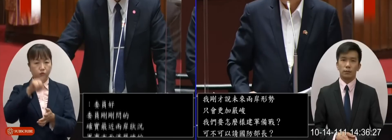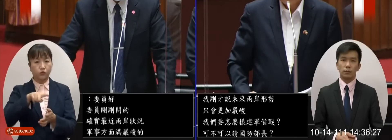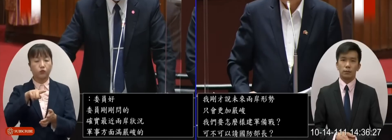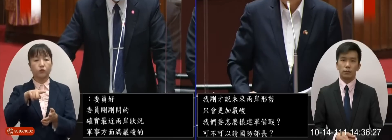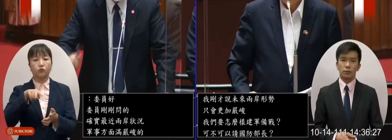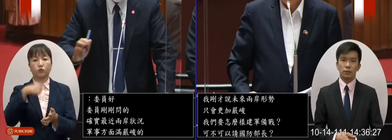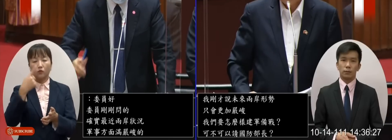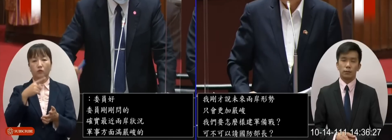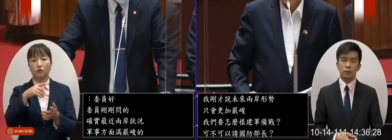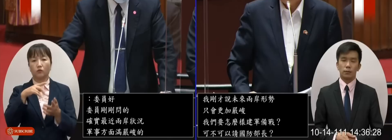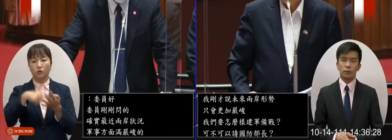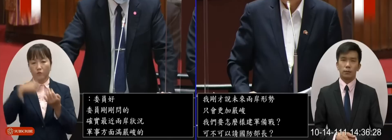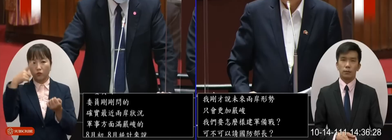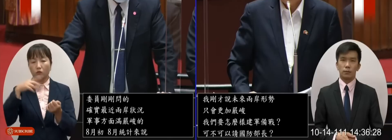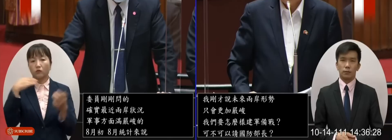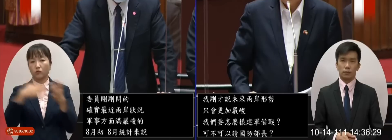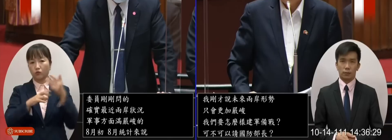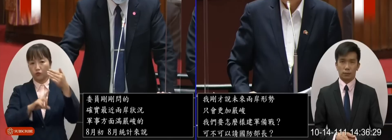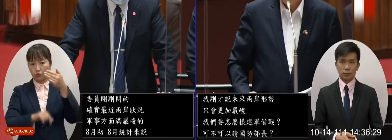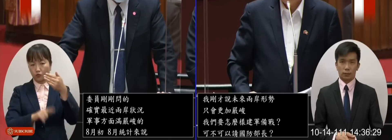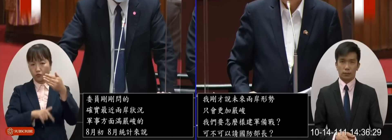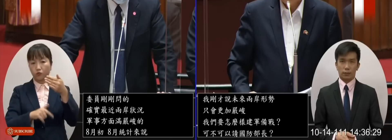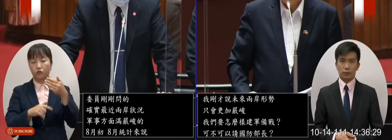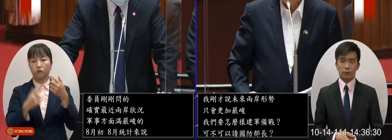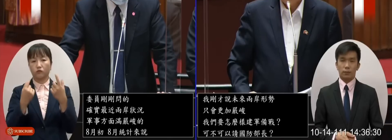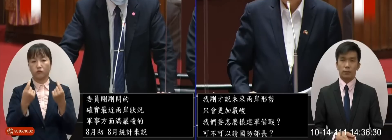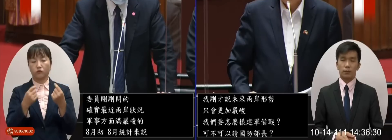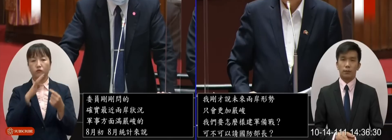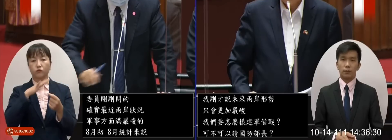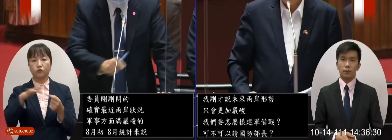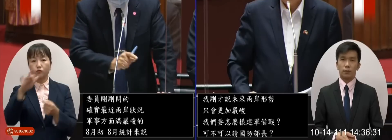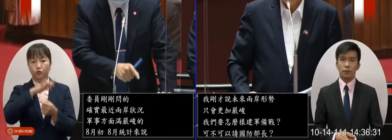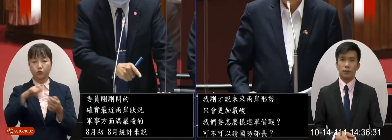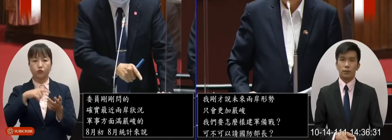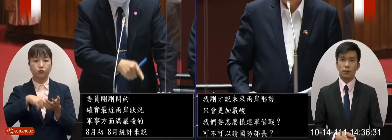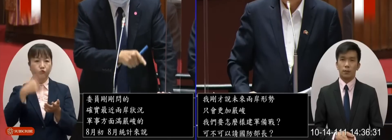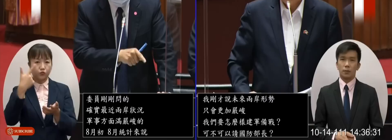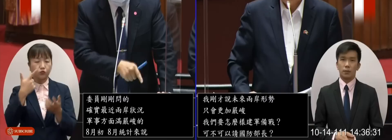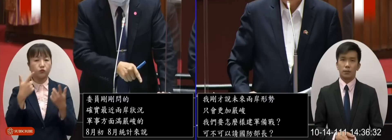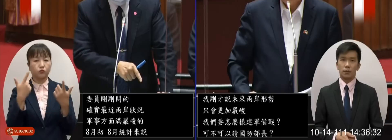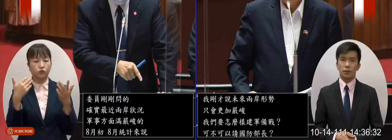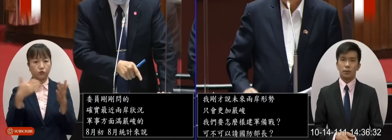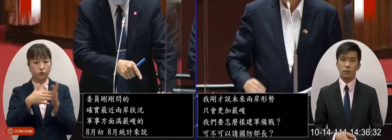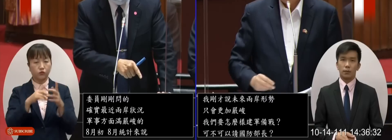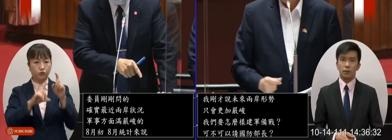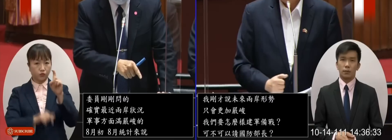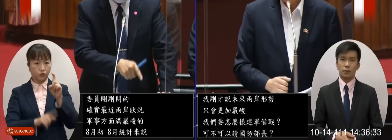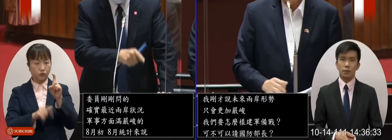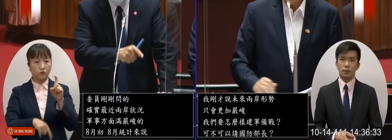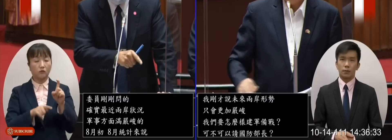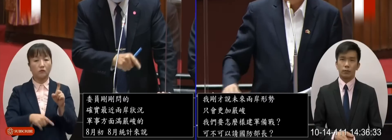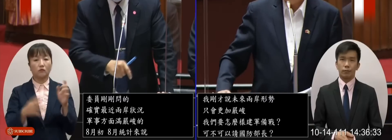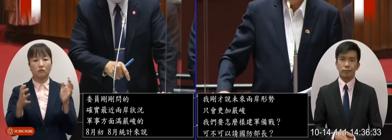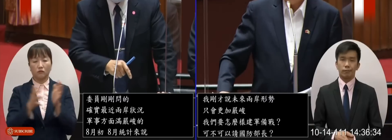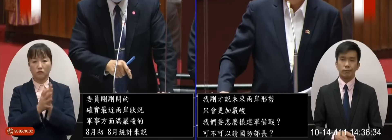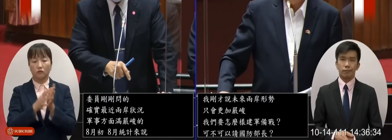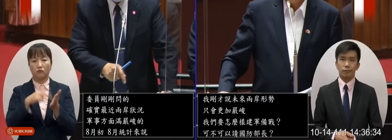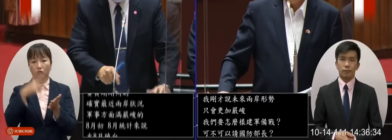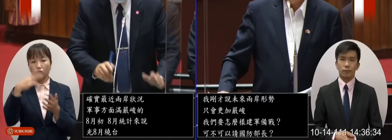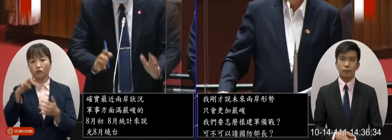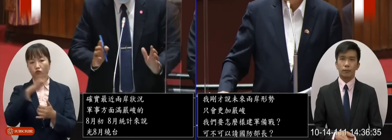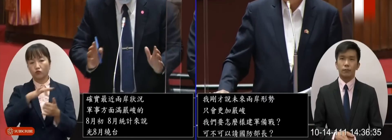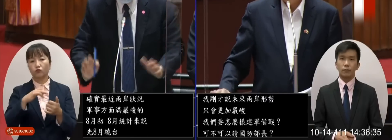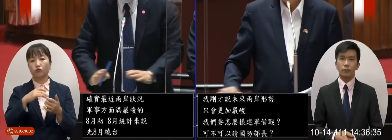1100架次以上，到九月份也将近有600架次，十月份到目前为止已经有